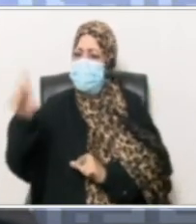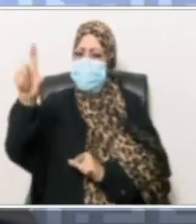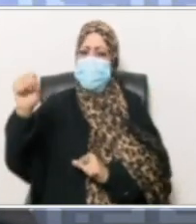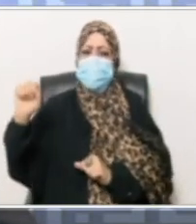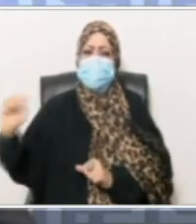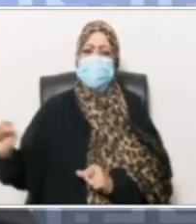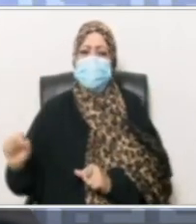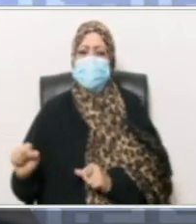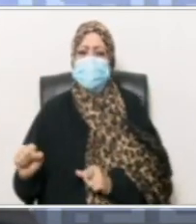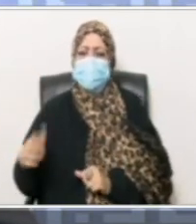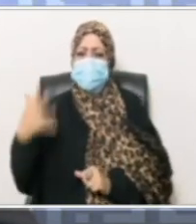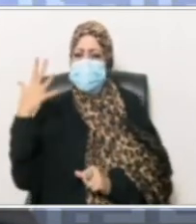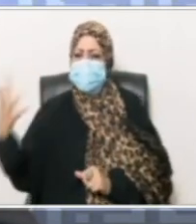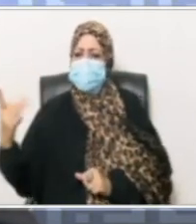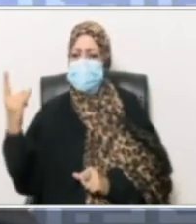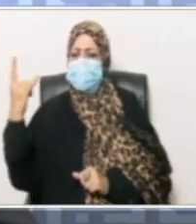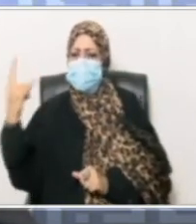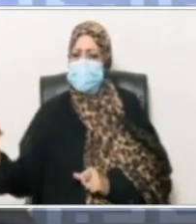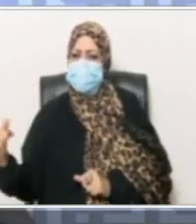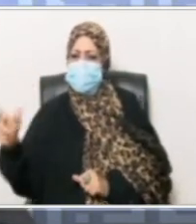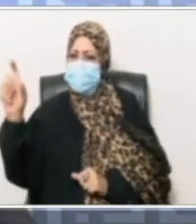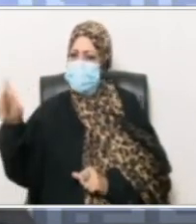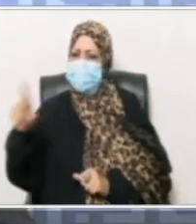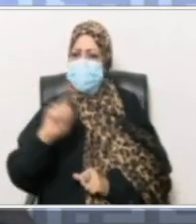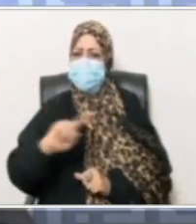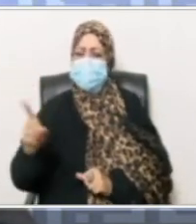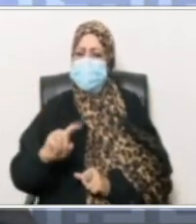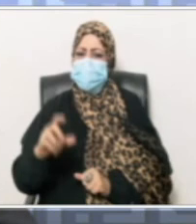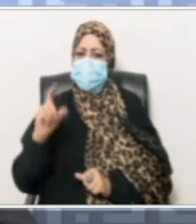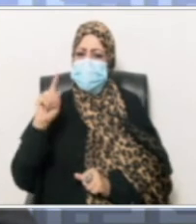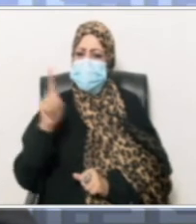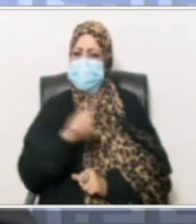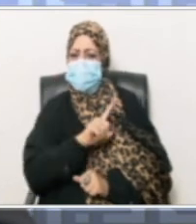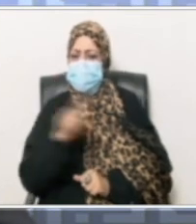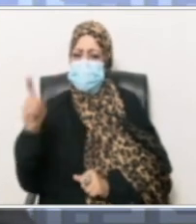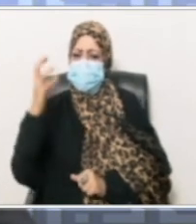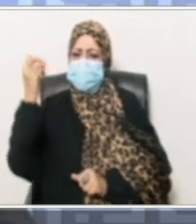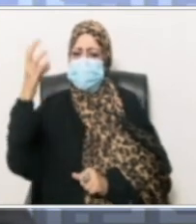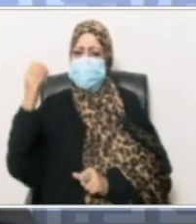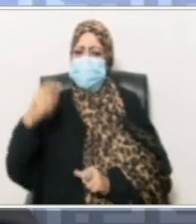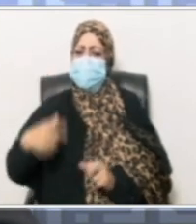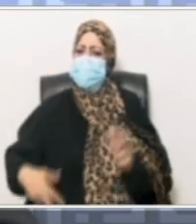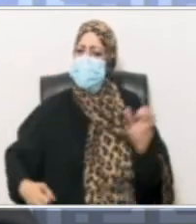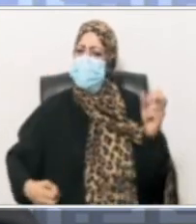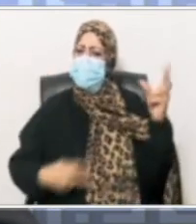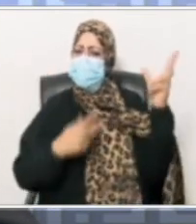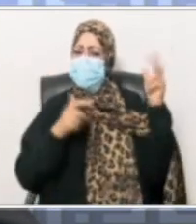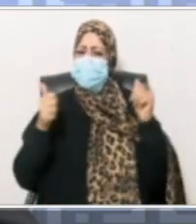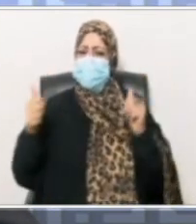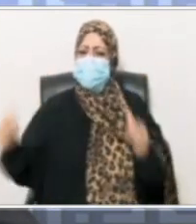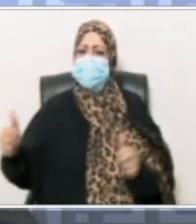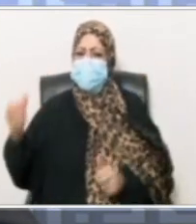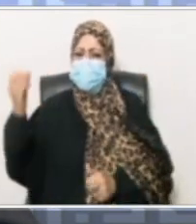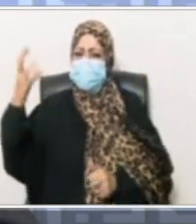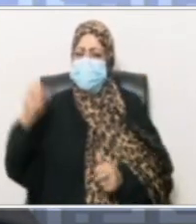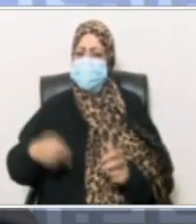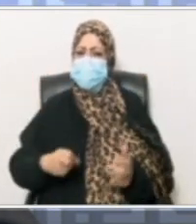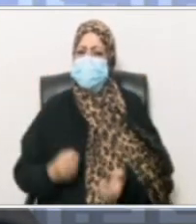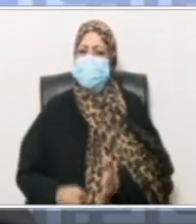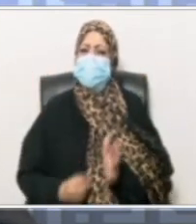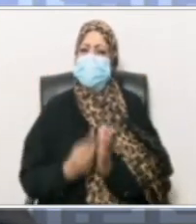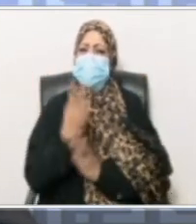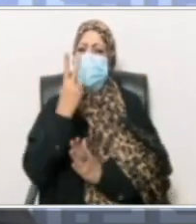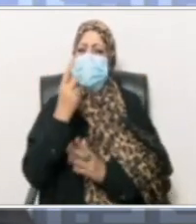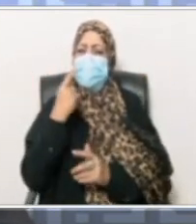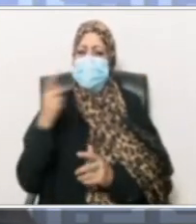لا والله، بنغازي الجهاد، بنغازي الثورة، بنغازي الكفاح، بنغازي